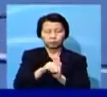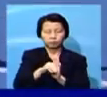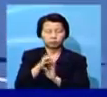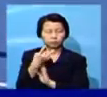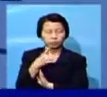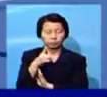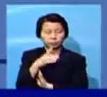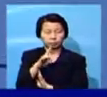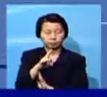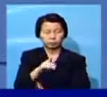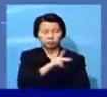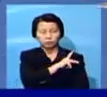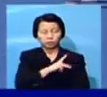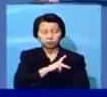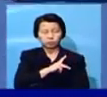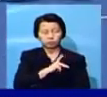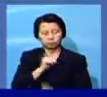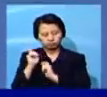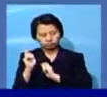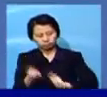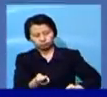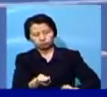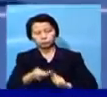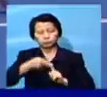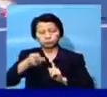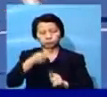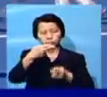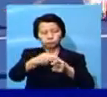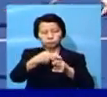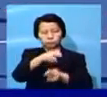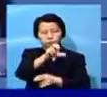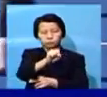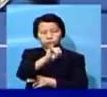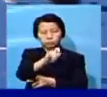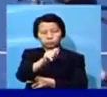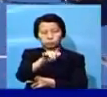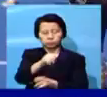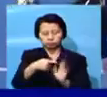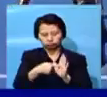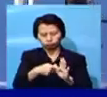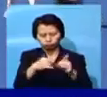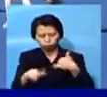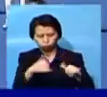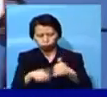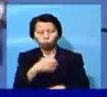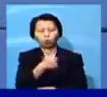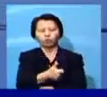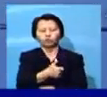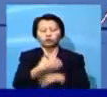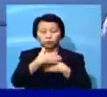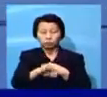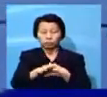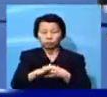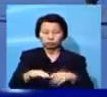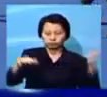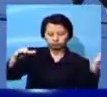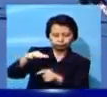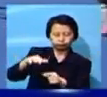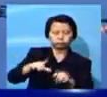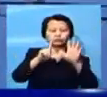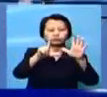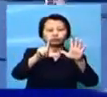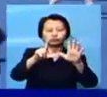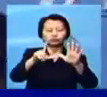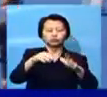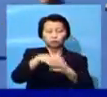ke-18 Kapten pasukan hoki Pulau Pinang Siti Nor Arfah Mohamad Nor mempamerkan aksi Cemerlang selepas meledak tujuh gol